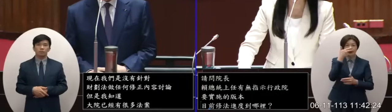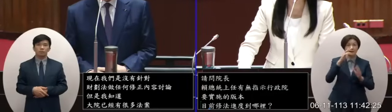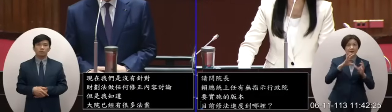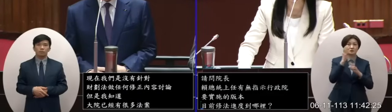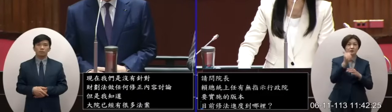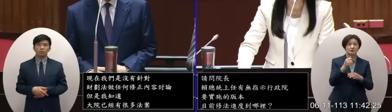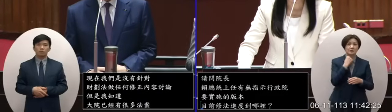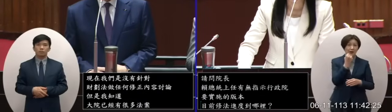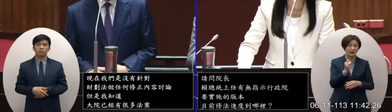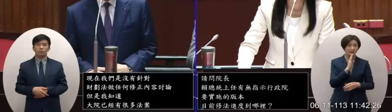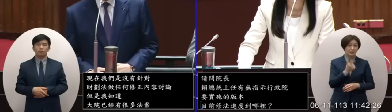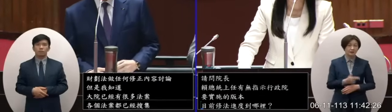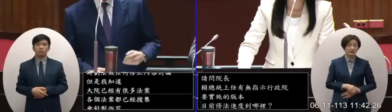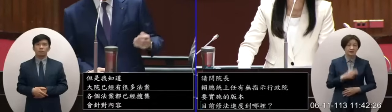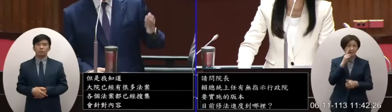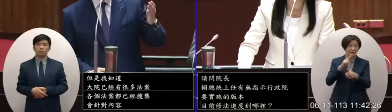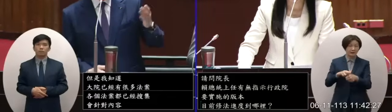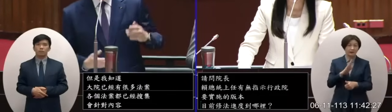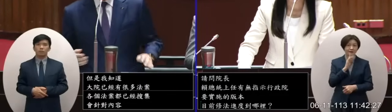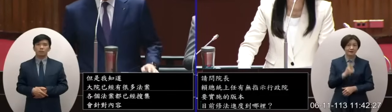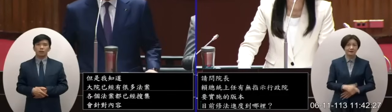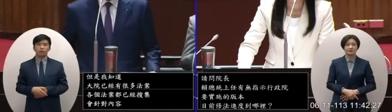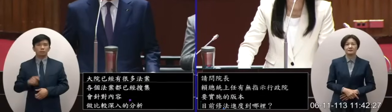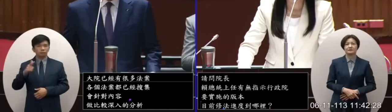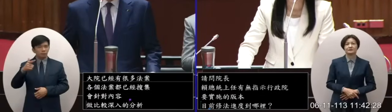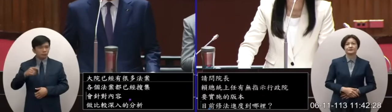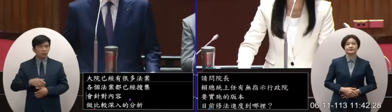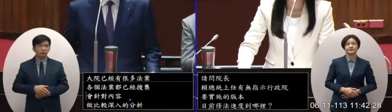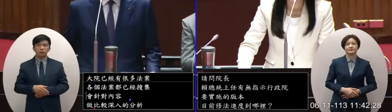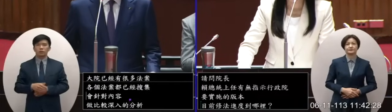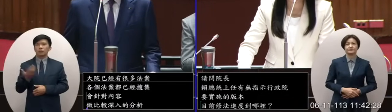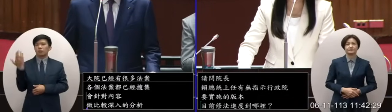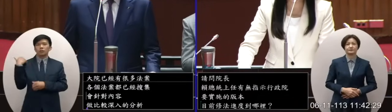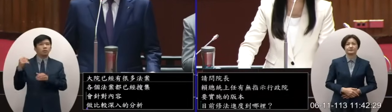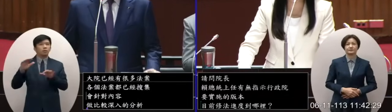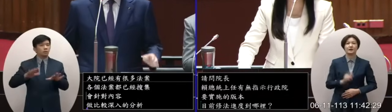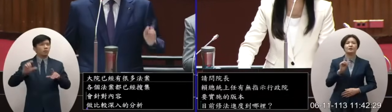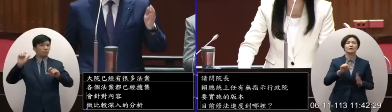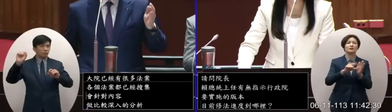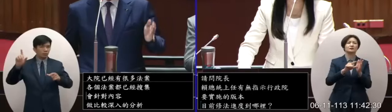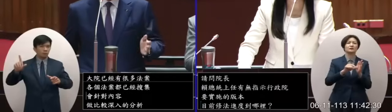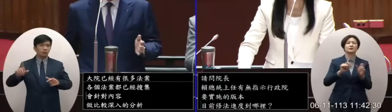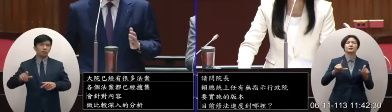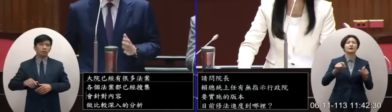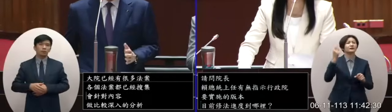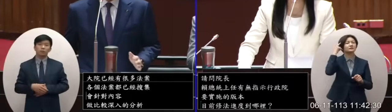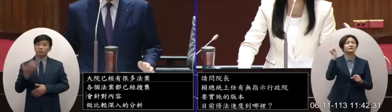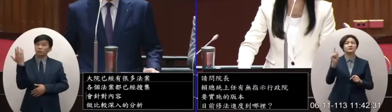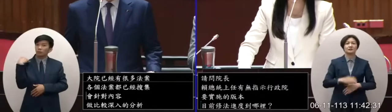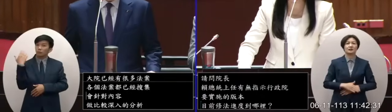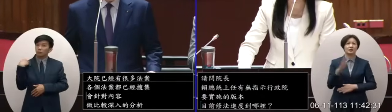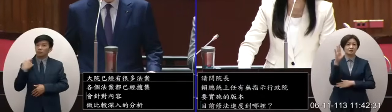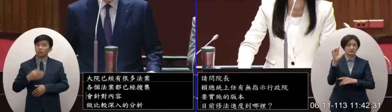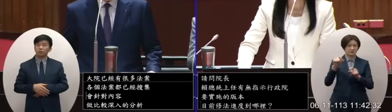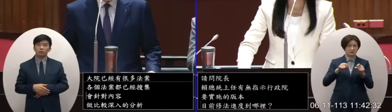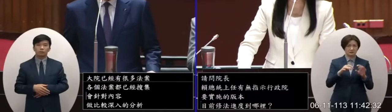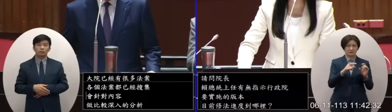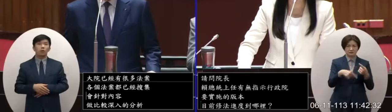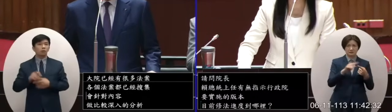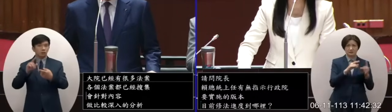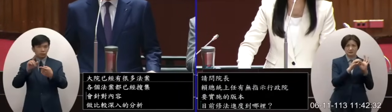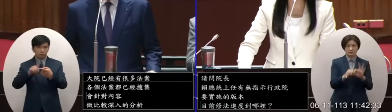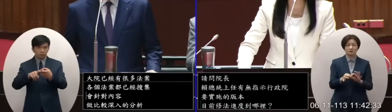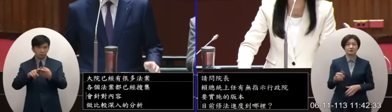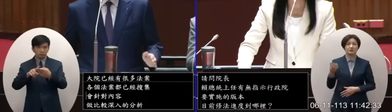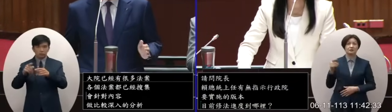政见跳票是吧？ 不是，时空是不一样的。 什么叫时空背景不一样？ 推动 政策是延续的， 没有推。对， 当